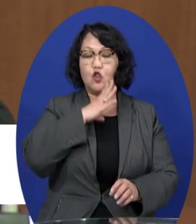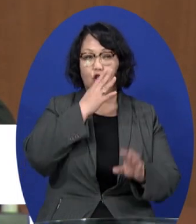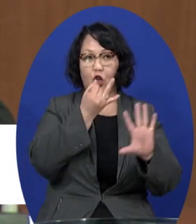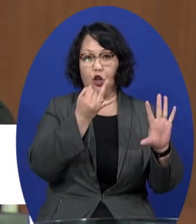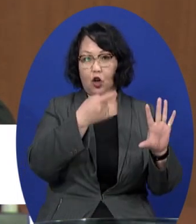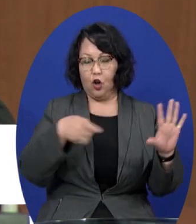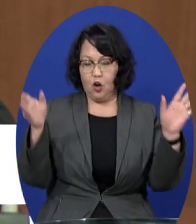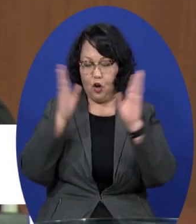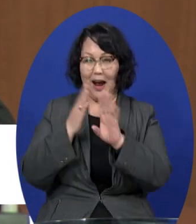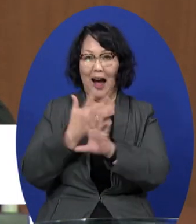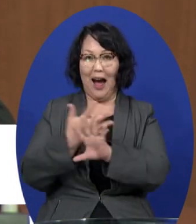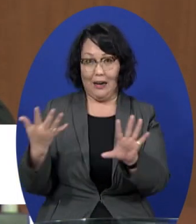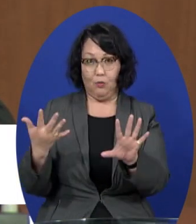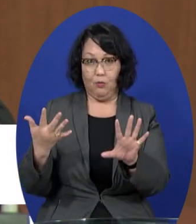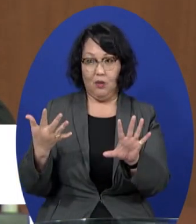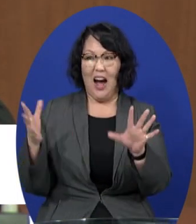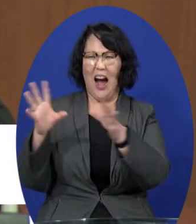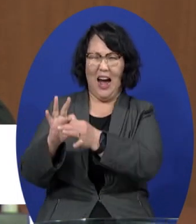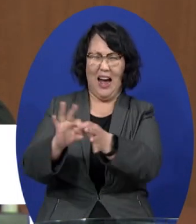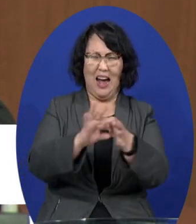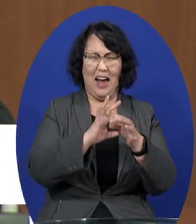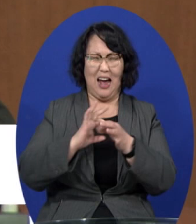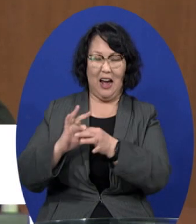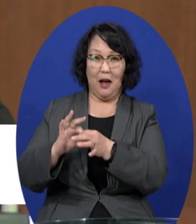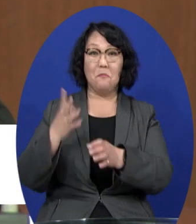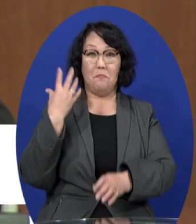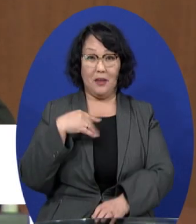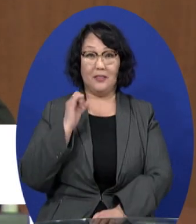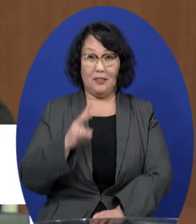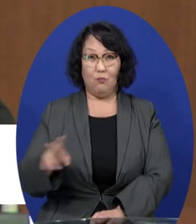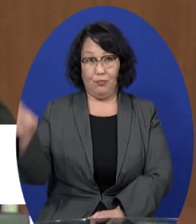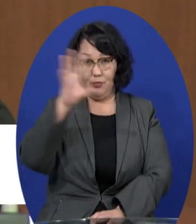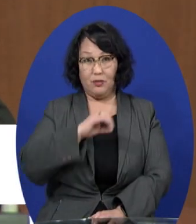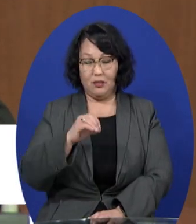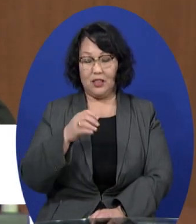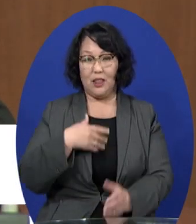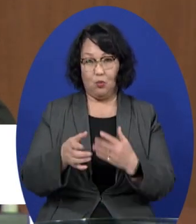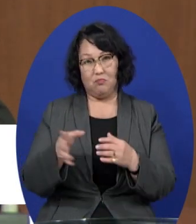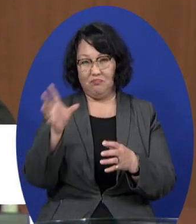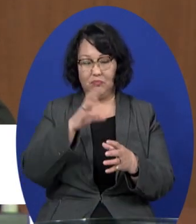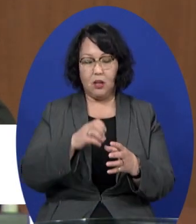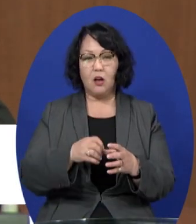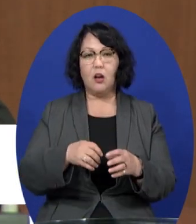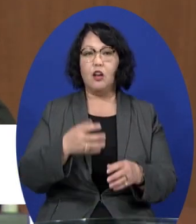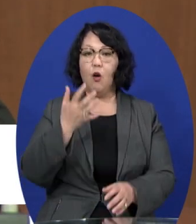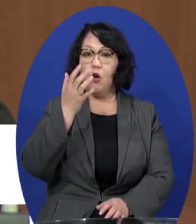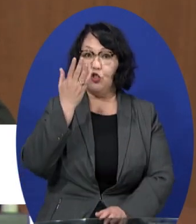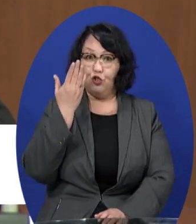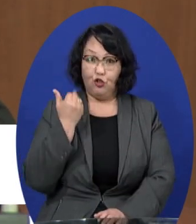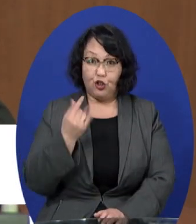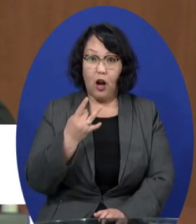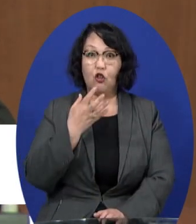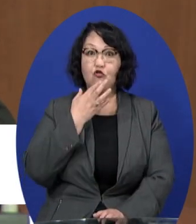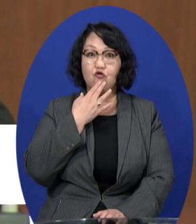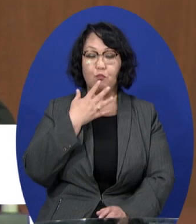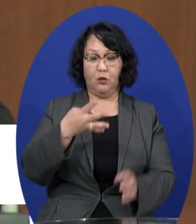цагаас 22 цаг хүртэл үйл ажиллагаа эрхлэх нэ. За шарлагаа одоо ингээд ороод 2 дугаар